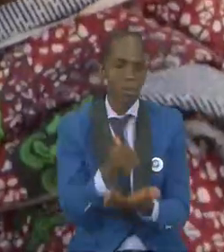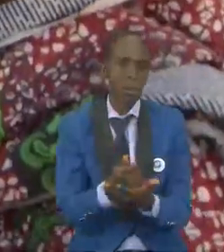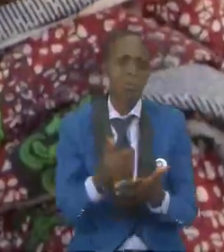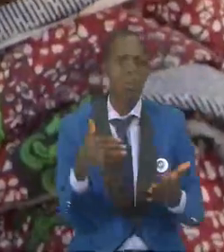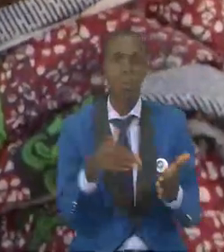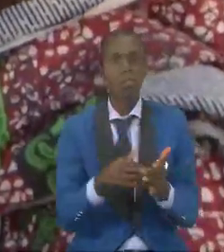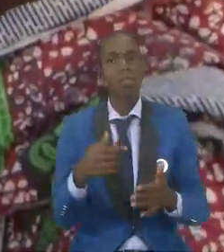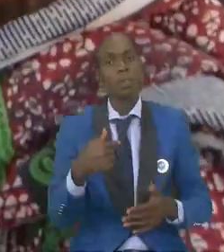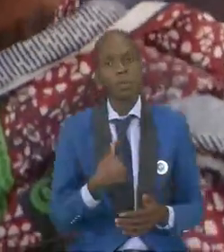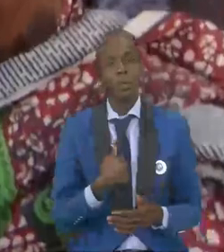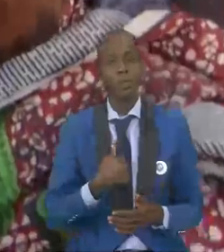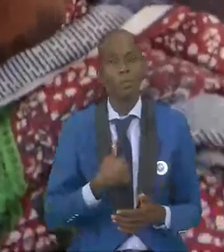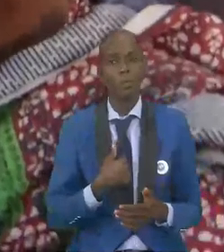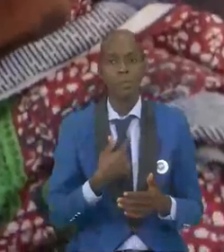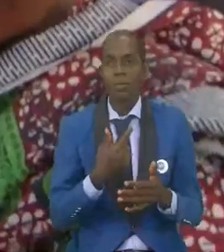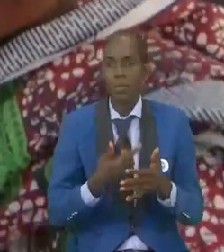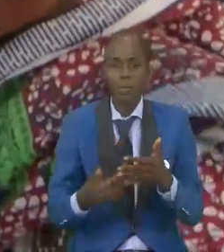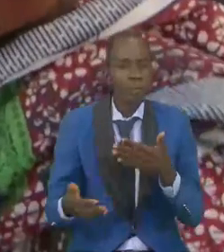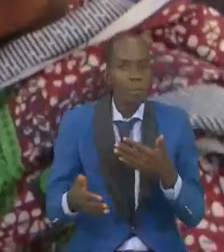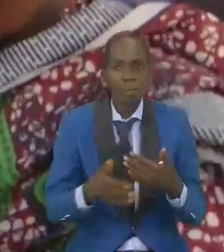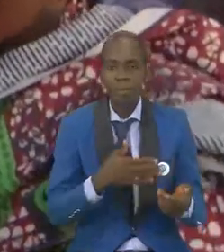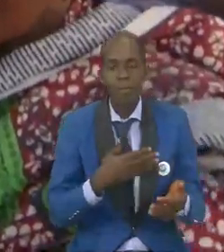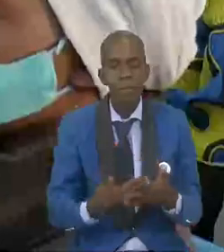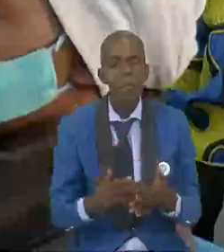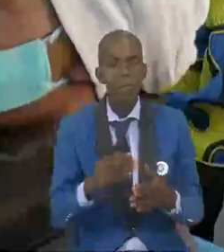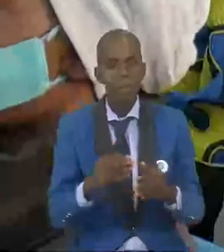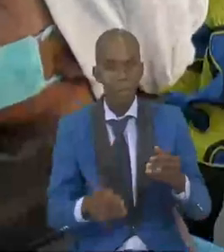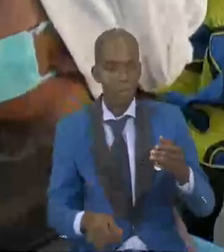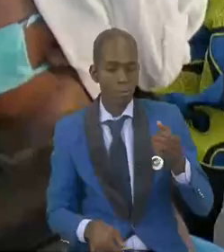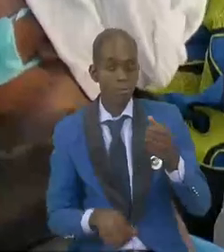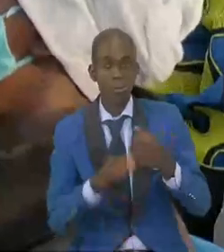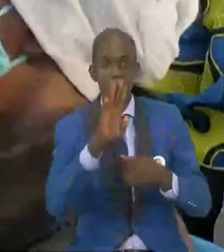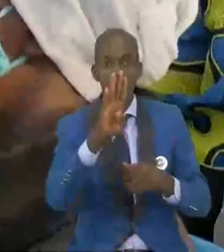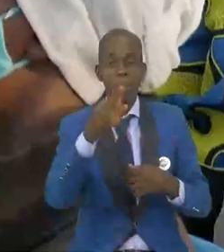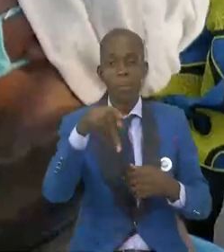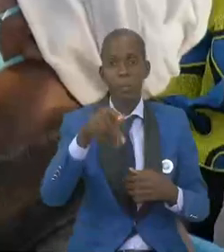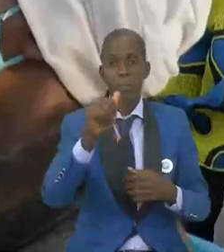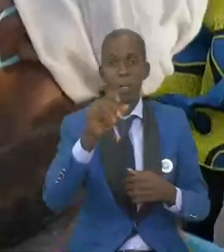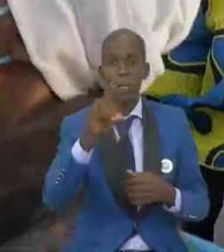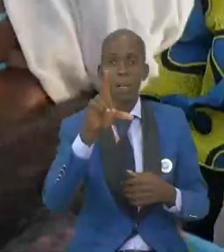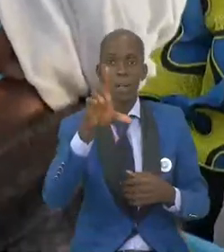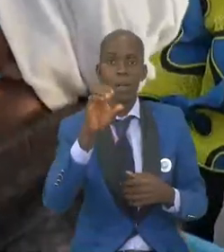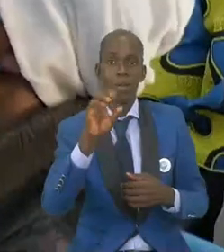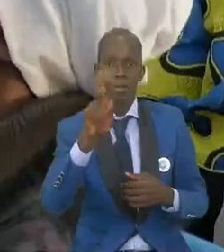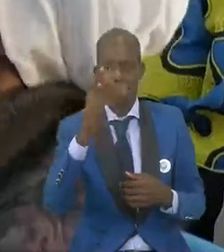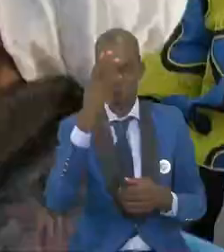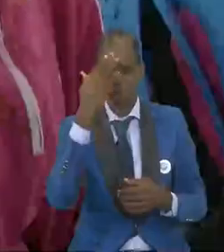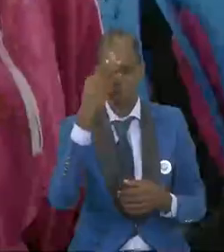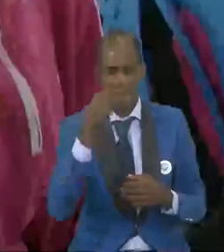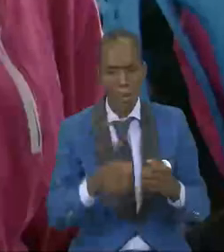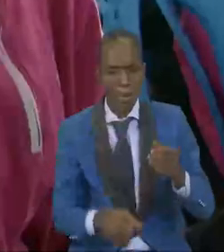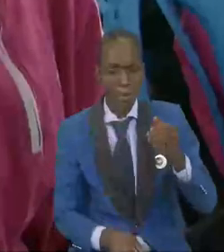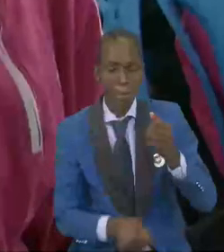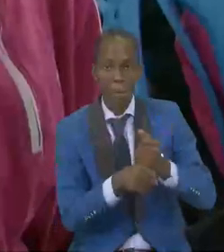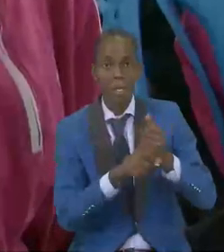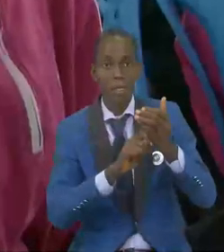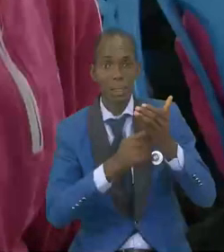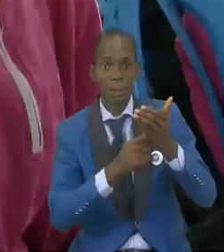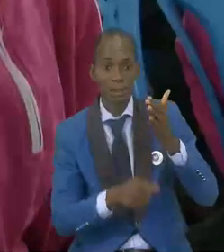signe contre toi dis-le tout ce qui signe quand on répète le tout tout cadenas qu'il